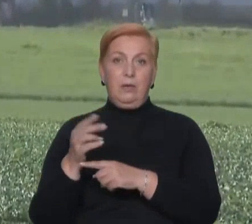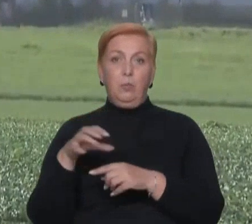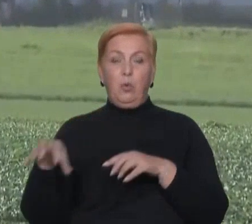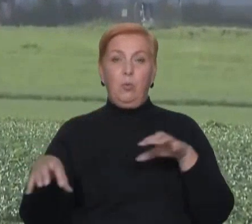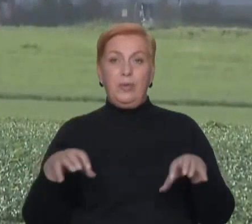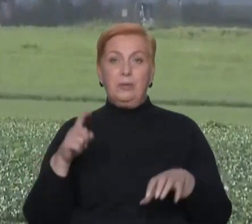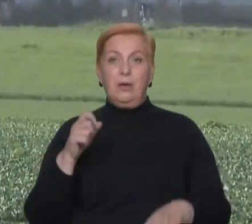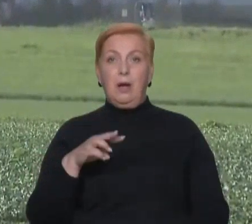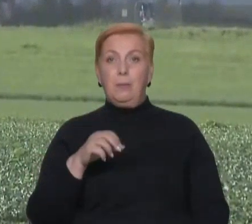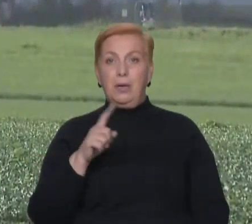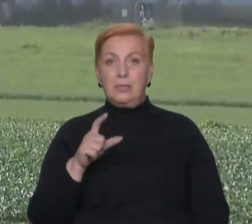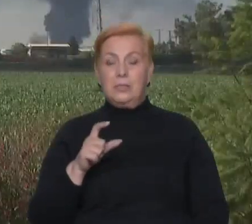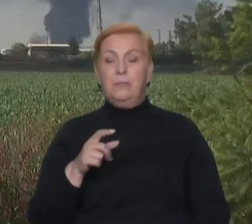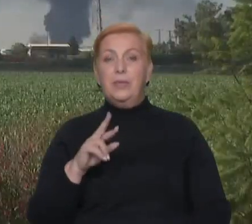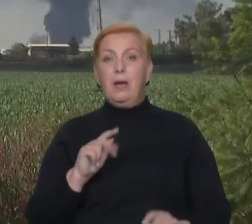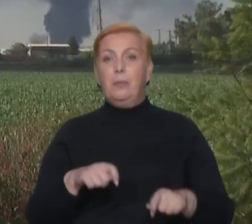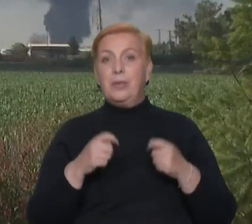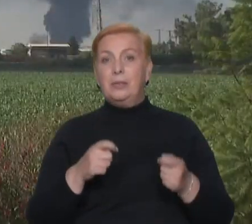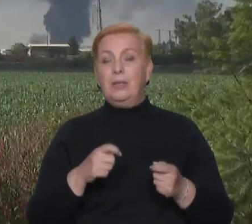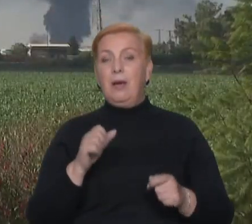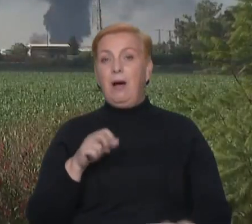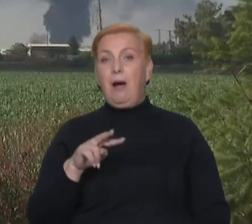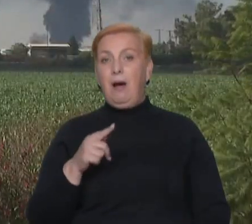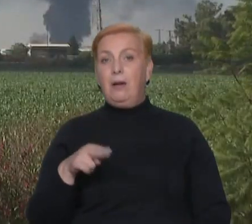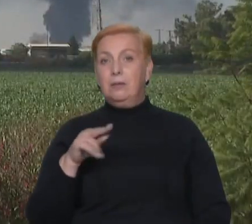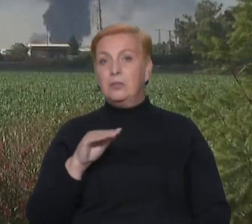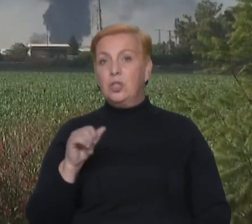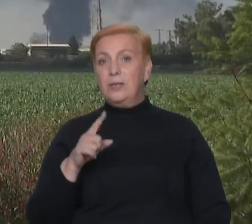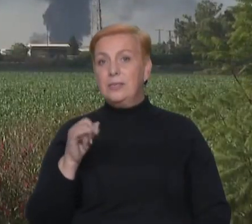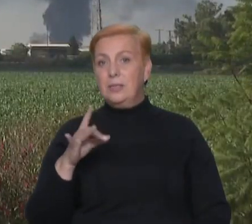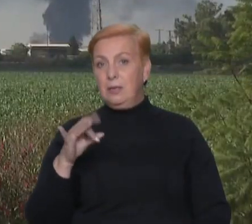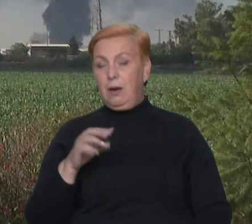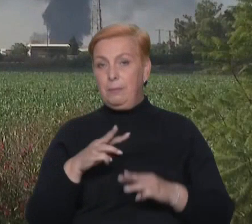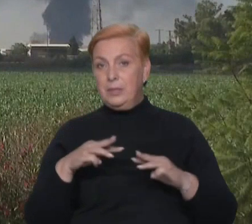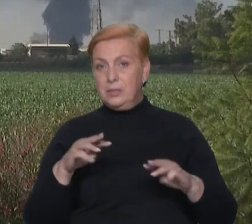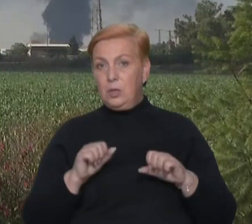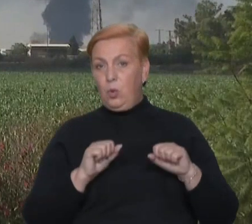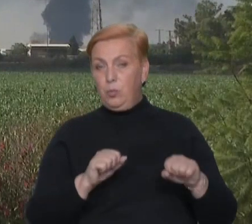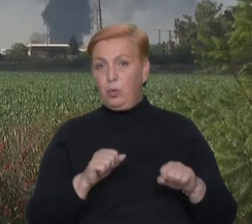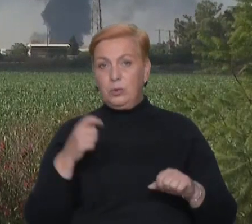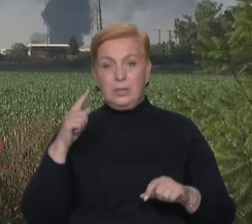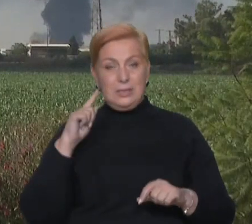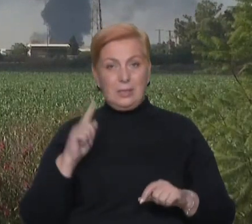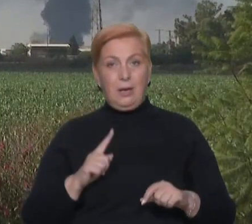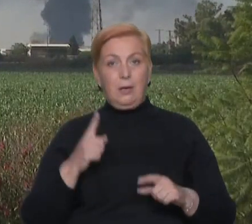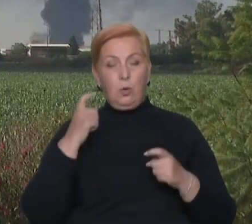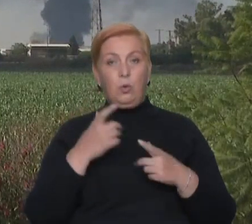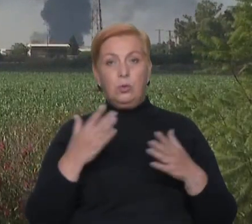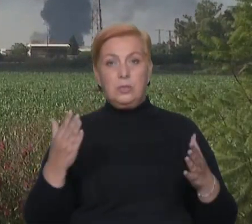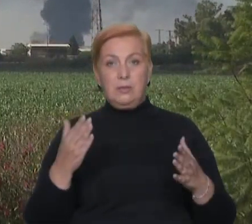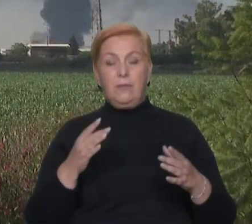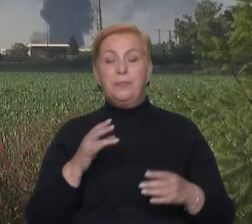на сайті армії. Як передає Аль-Джазіра, міністр оборони Ізраїлю Йоав Галант оголосив надзвичайну ситуацію у